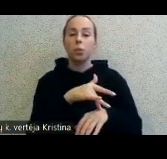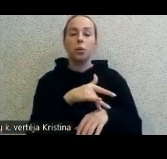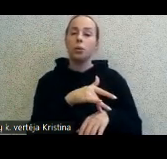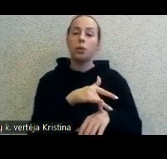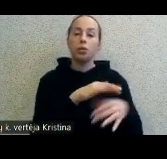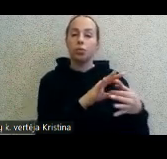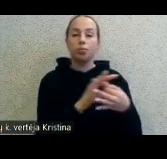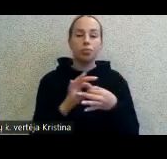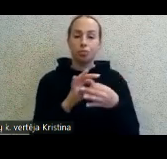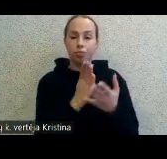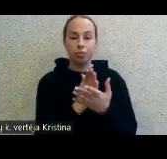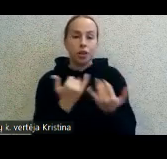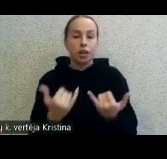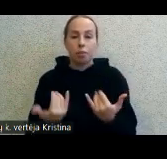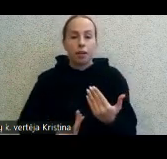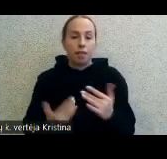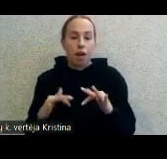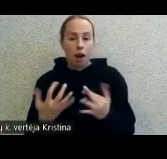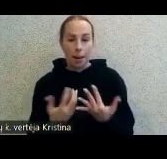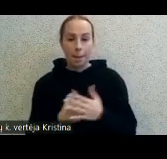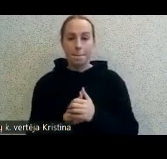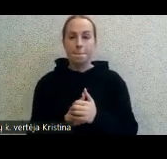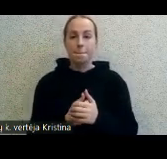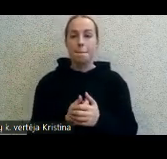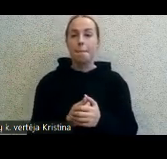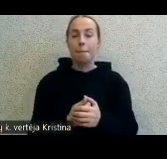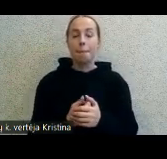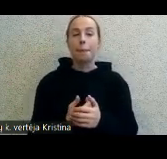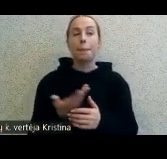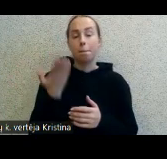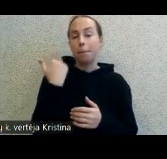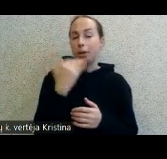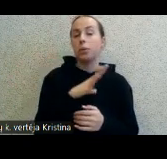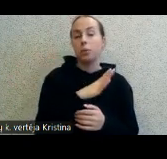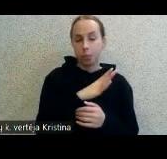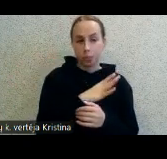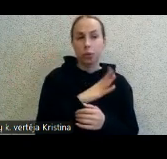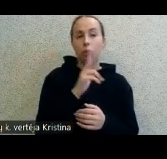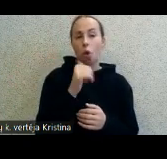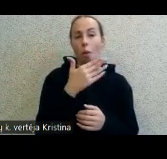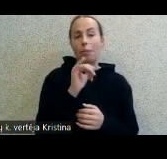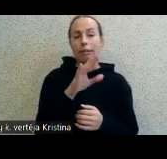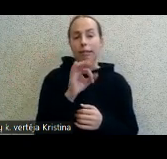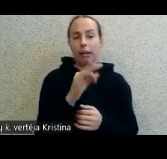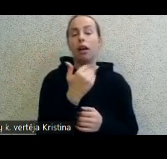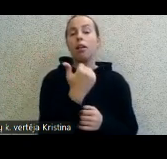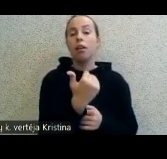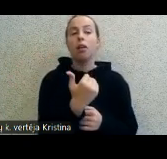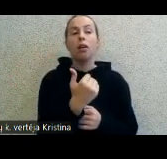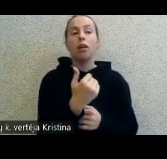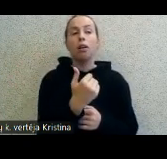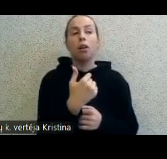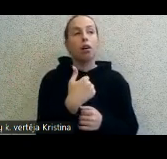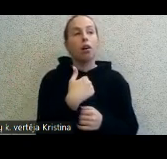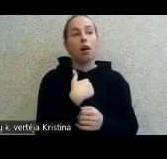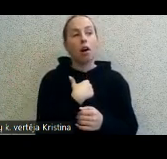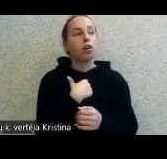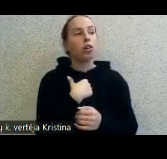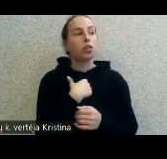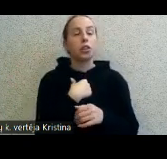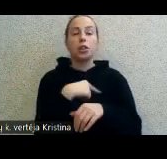ankstyvoji patirtis buvo komiksai, kaip sakiau, negalėjau susikoncentruoti ties